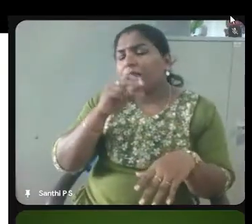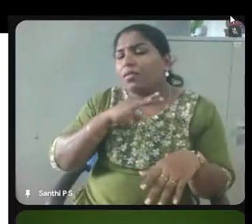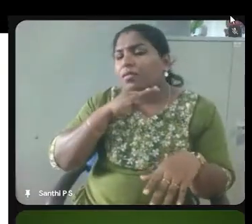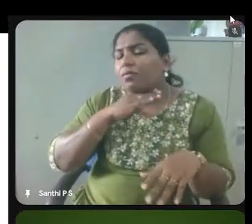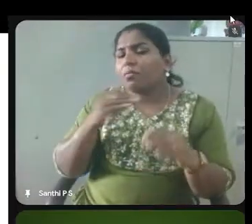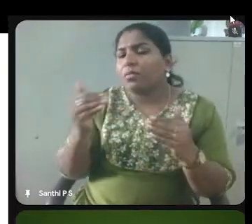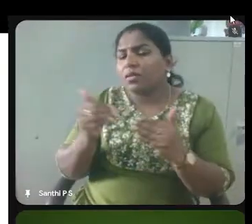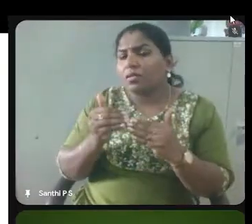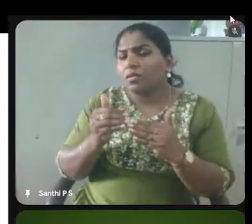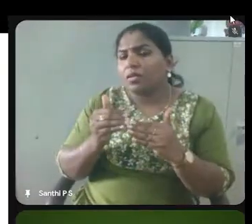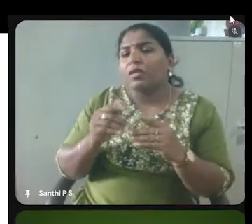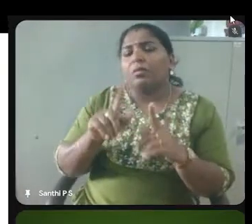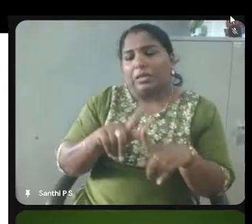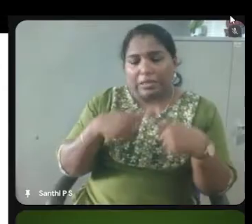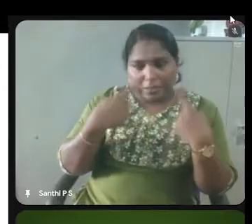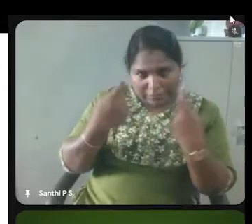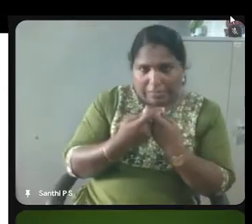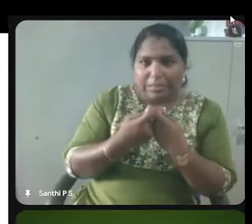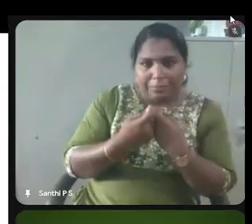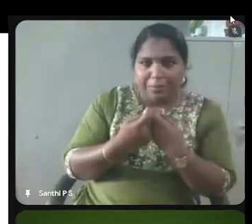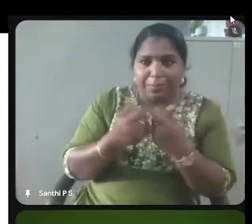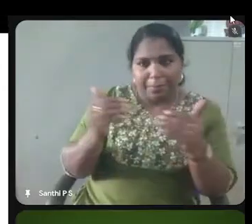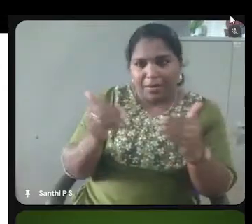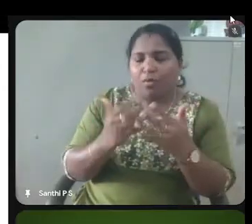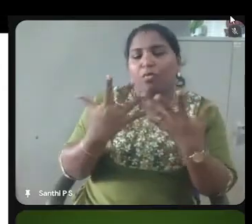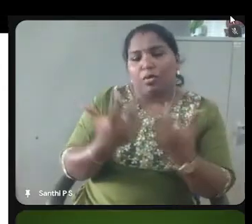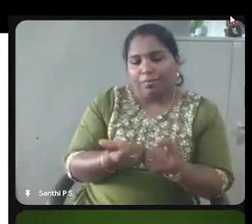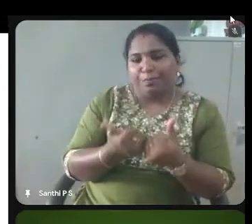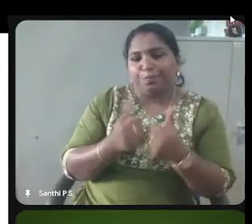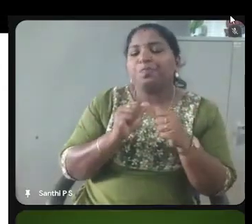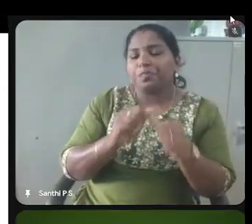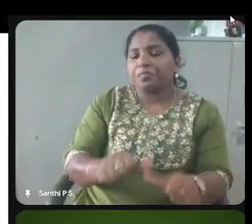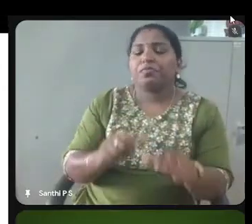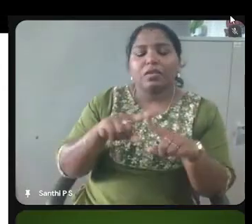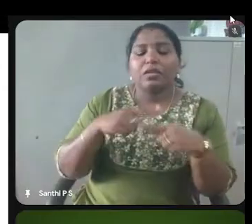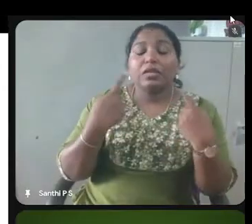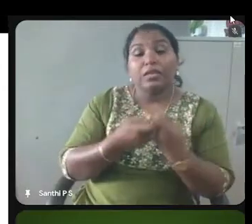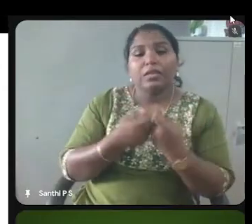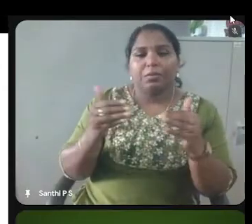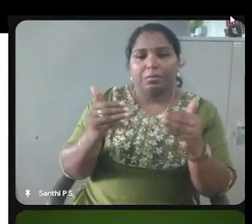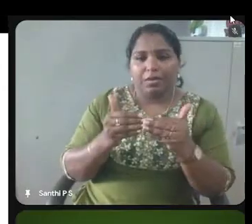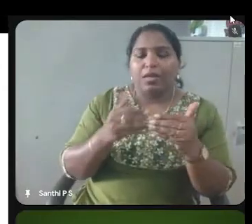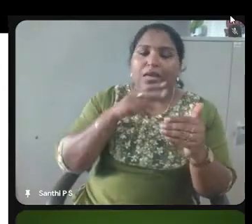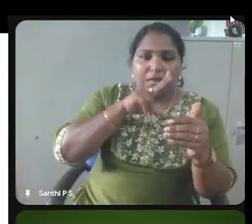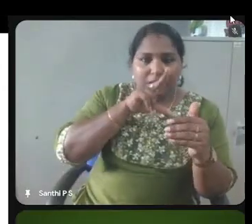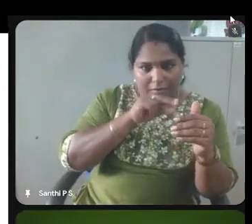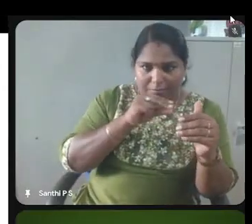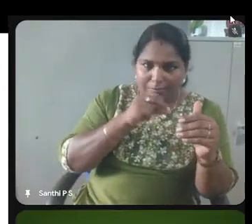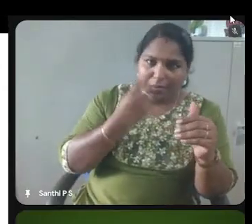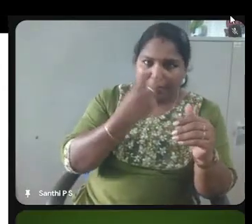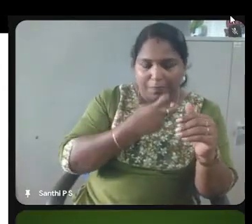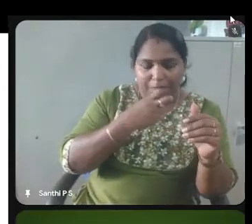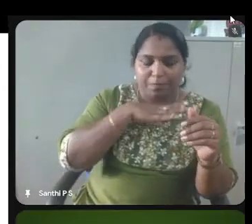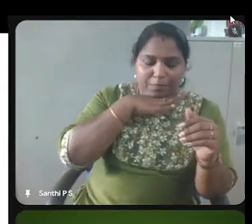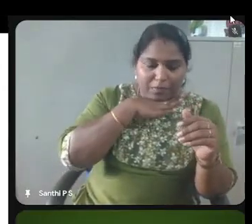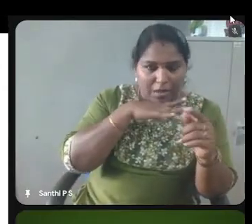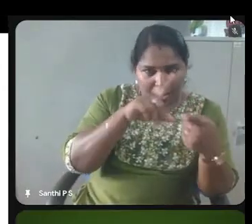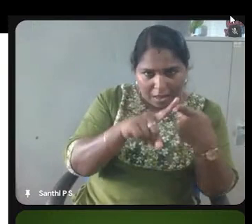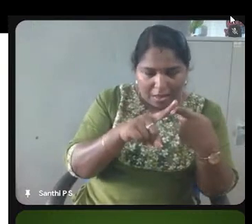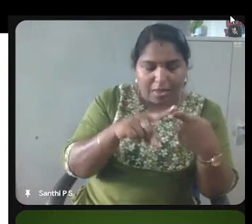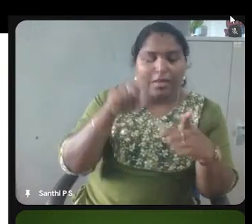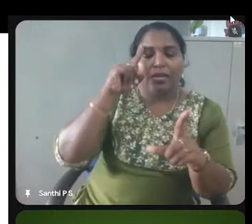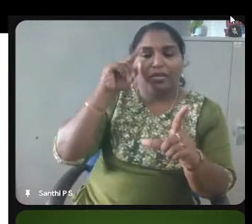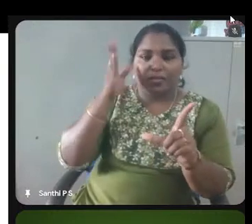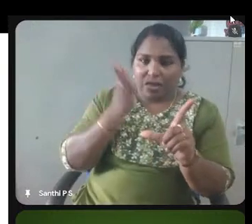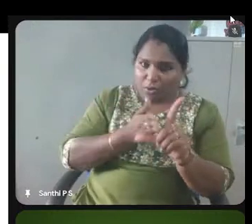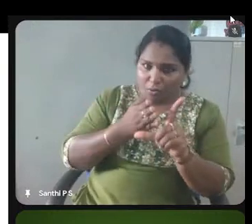ഒരു ടീം അപ്രോച്ച് ആണ്. സ്പീച്ച് കൊണ്ട് ഡെഫിനറ്റ്ലി സ്പീച്ച് പത്തോളജിസ്റ്റ് അതിൻ്റെ അകത്ത് വരും, സൈക്കോളജിസ്റ്റിന്റെ ഡെവലപ്മെന്റ്